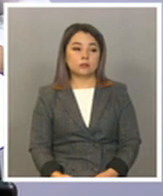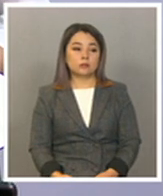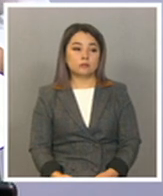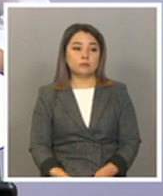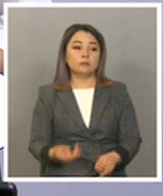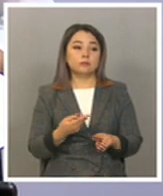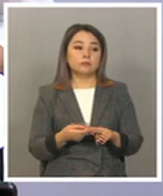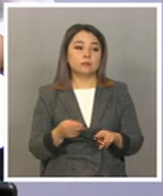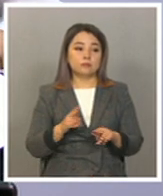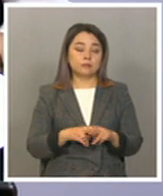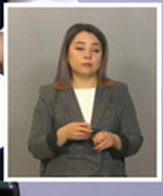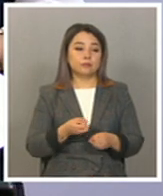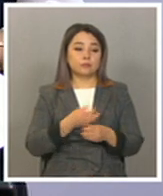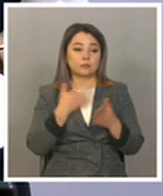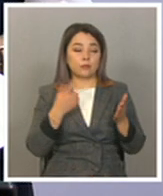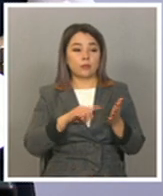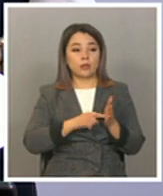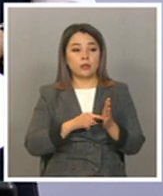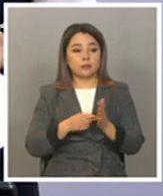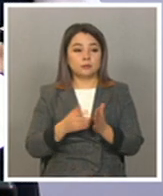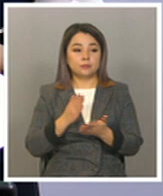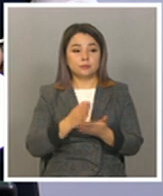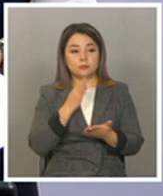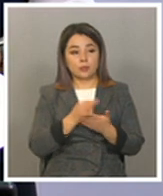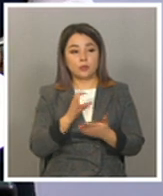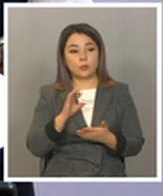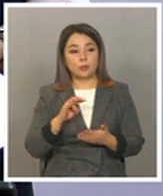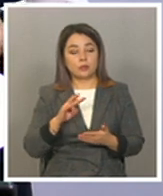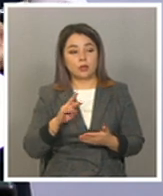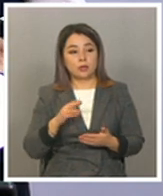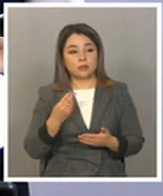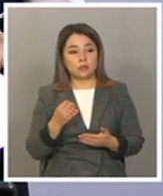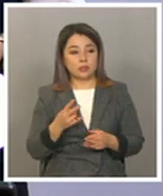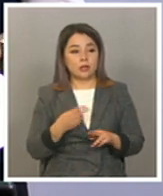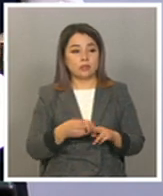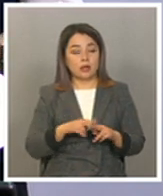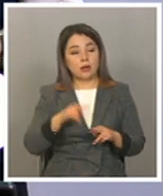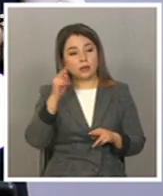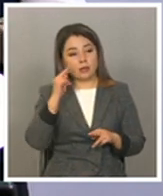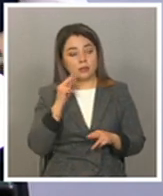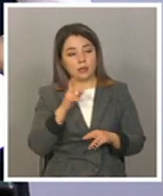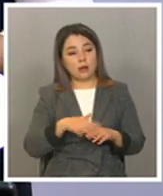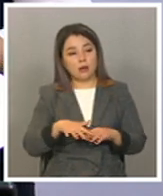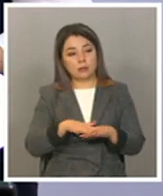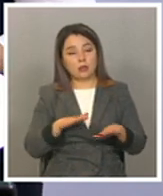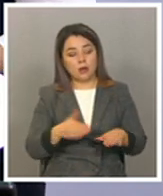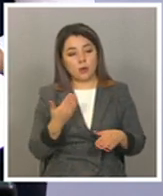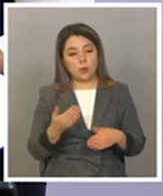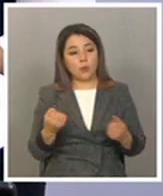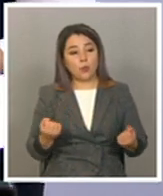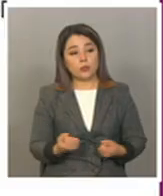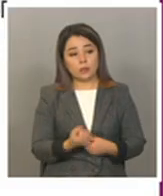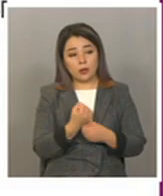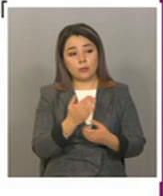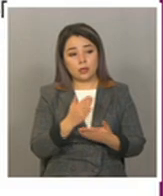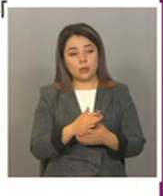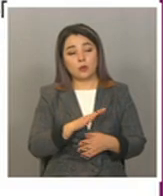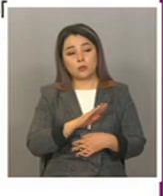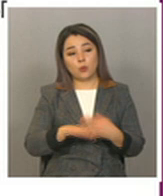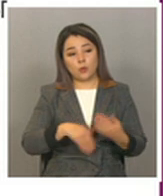Осындай айқын мақсаттары бар Сун Ятсенді Қытай халқы қолдап,